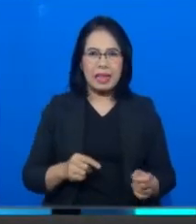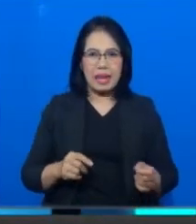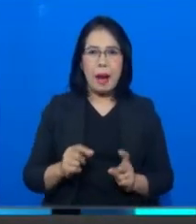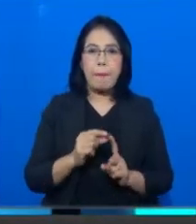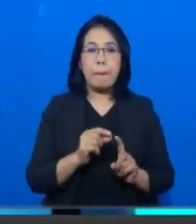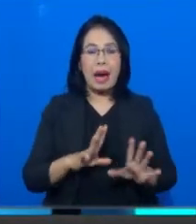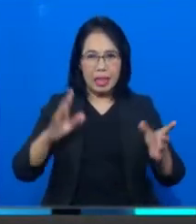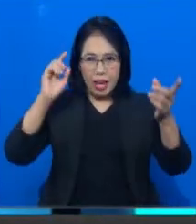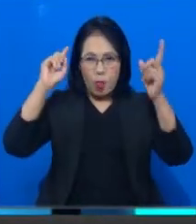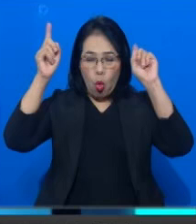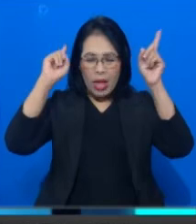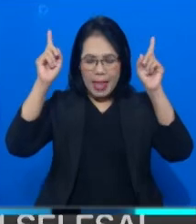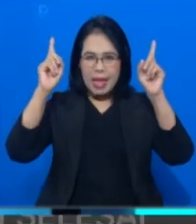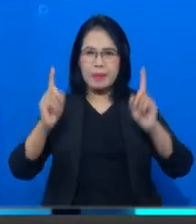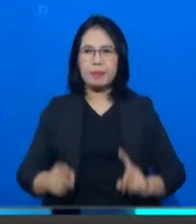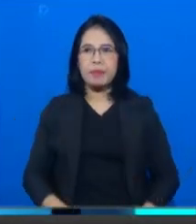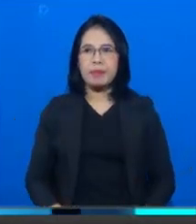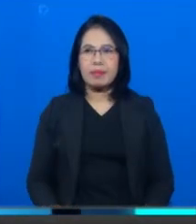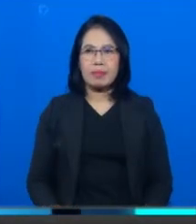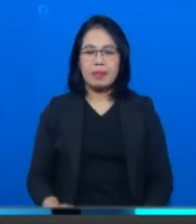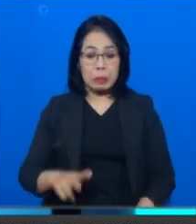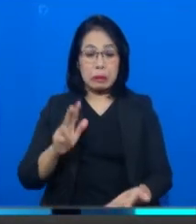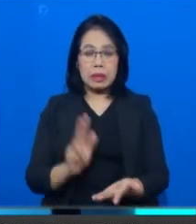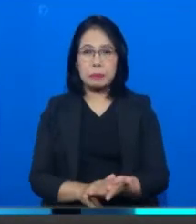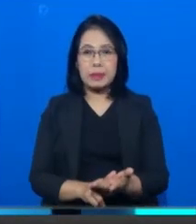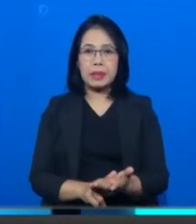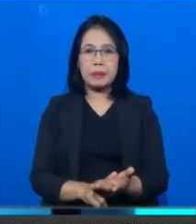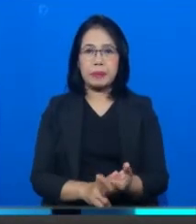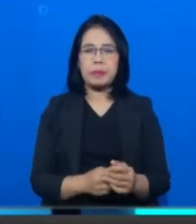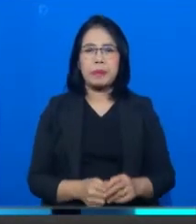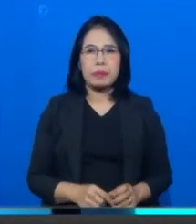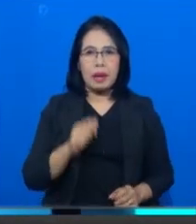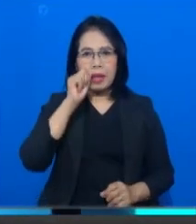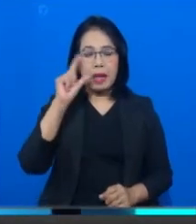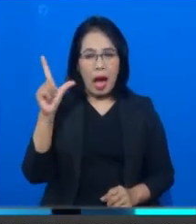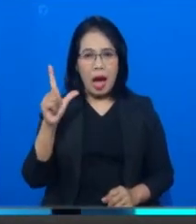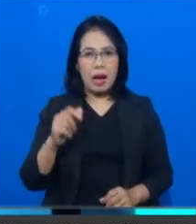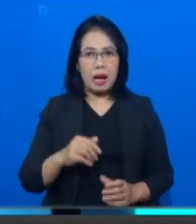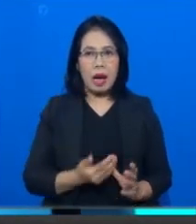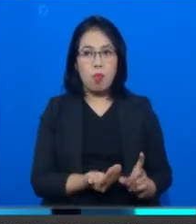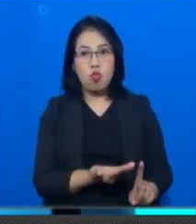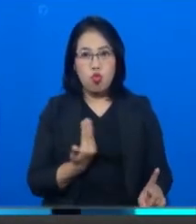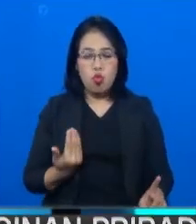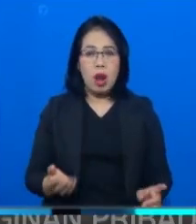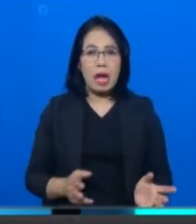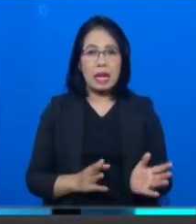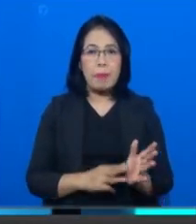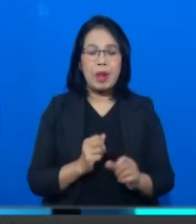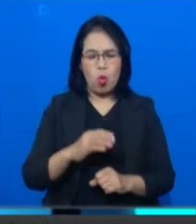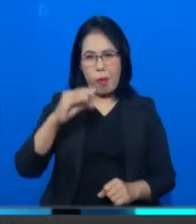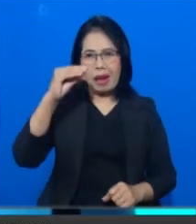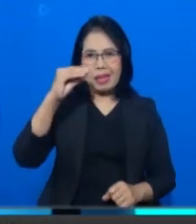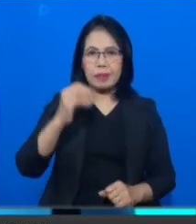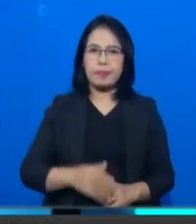menyebut hal itu tersirat dalam pernyataan resmi Erlangga yang dirilis Minggu pagi. Ya. Kalau kita baca statement